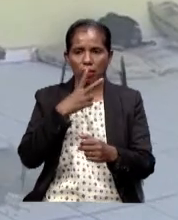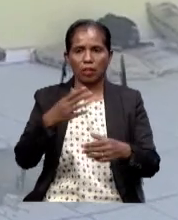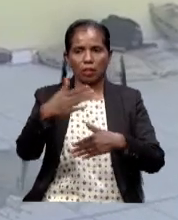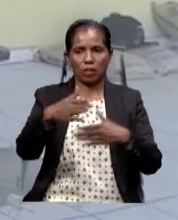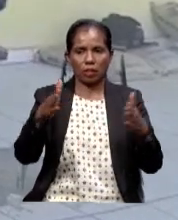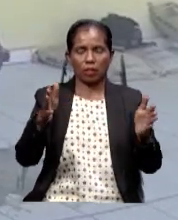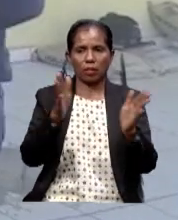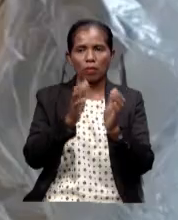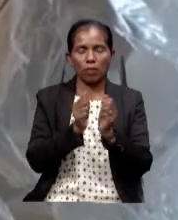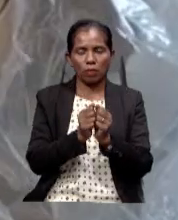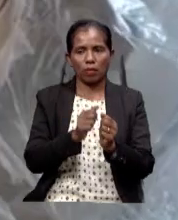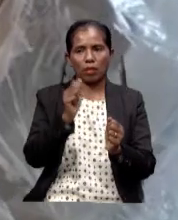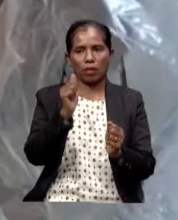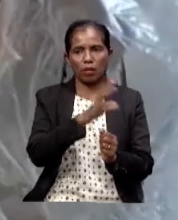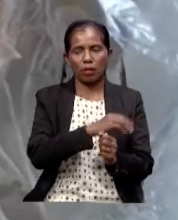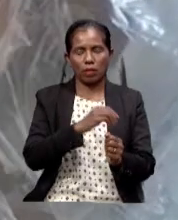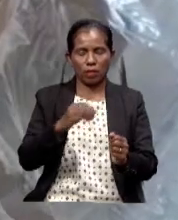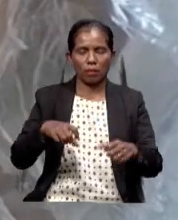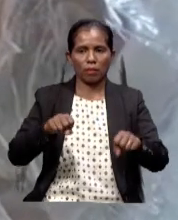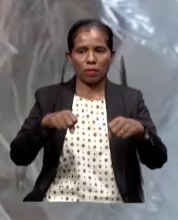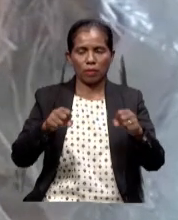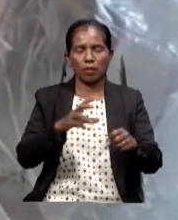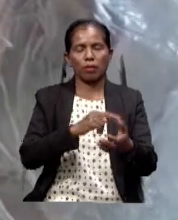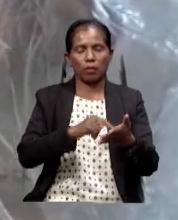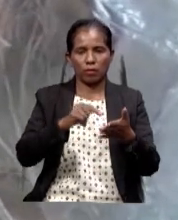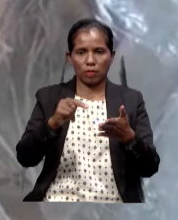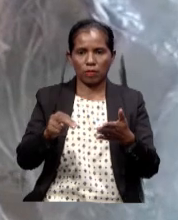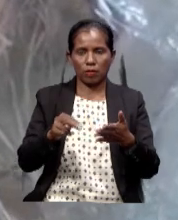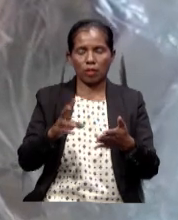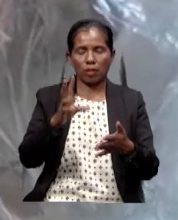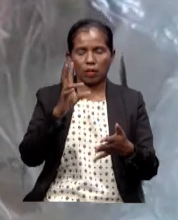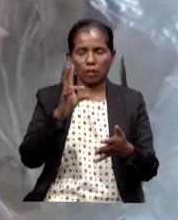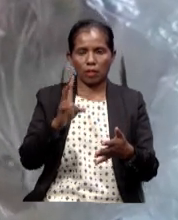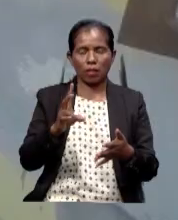ne, homotorizada marka Revofit, numeru sapa matrikula emi